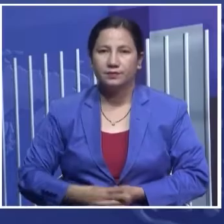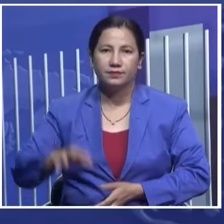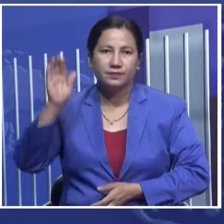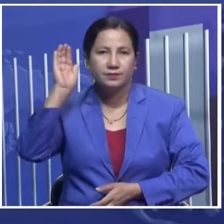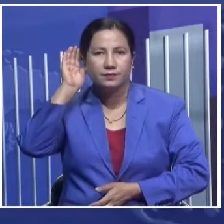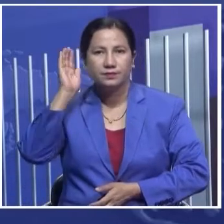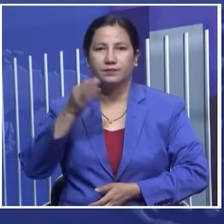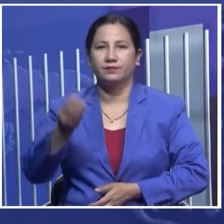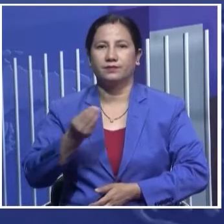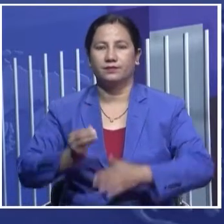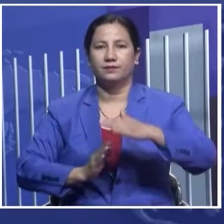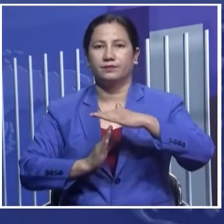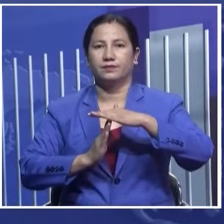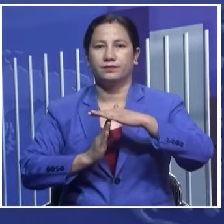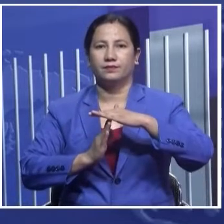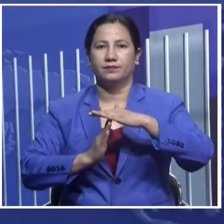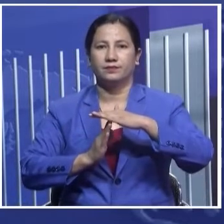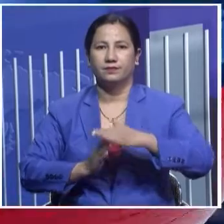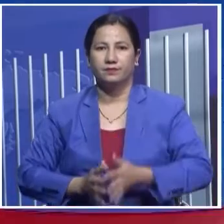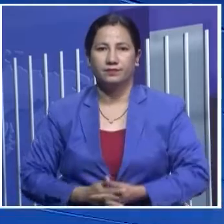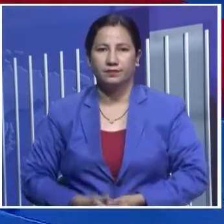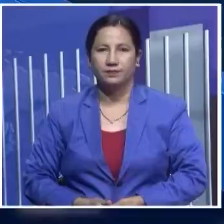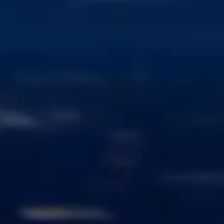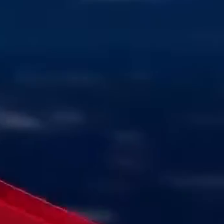समाचारको क्रम जारी नै छ, अलिलाई एकैछिनको विश्राम।